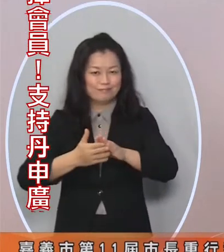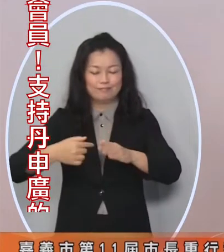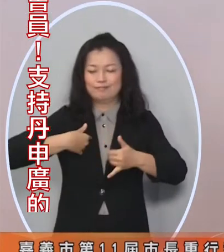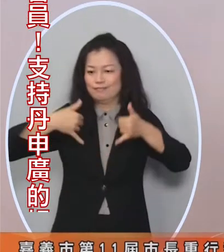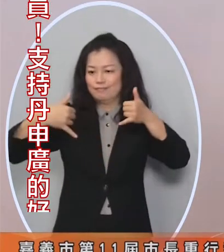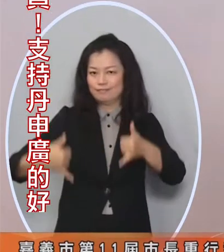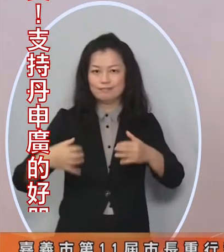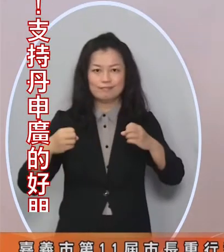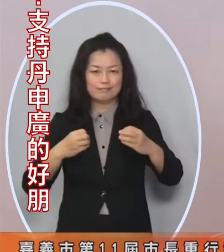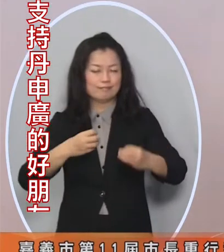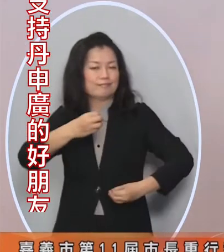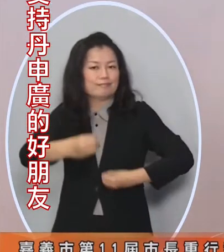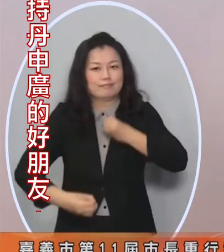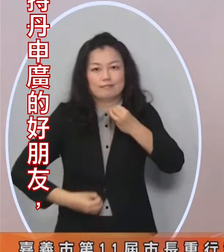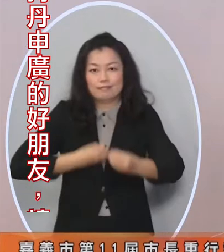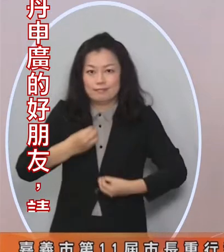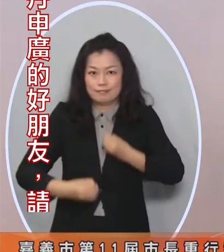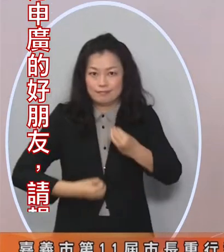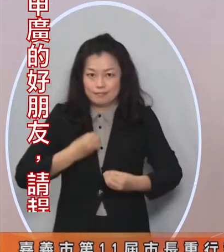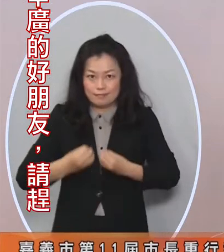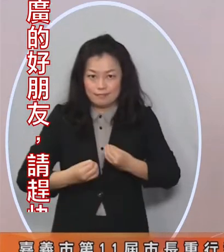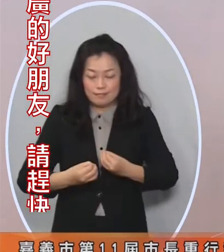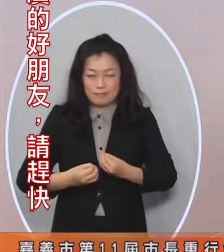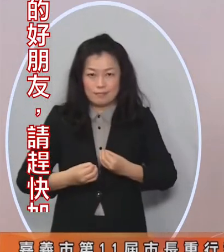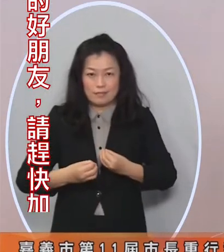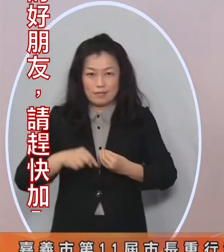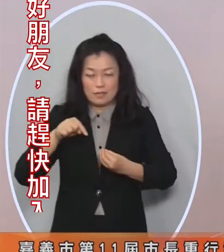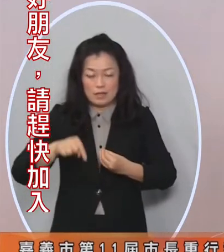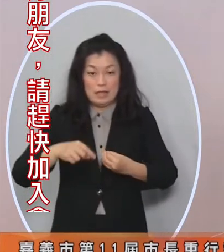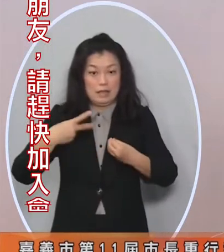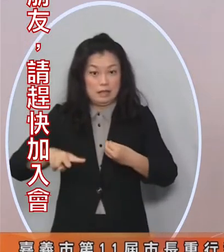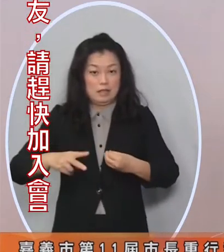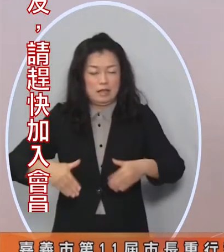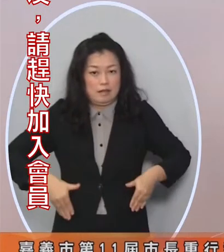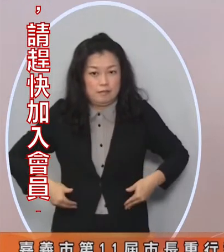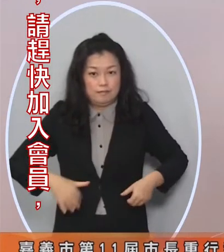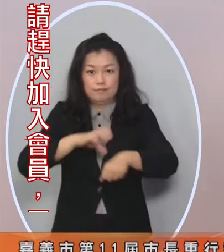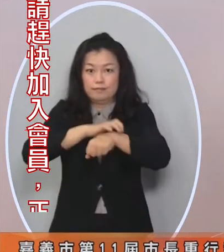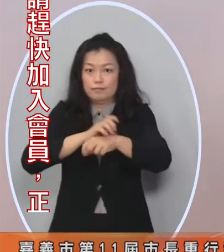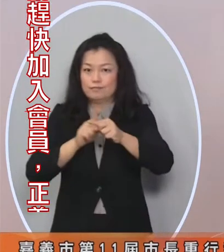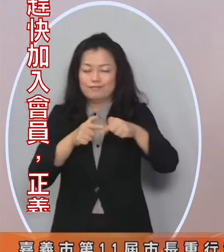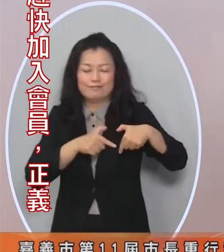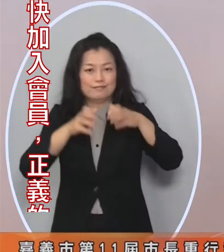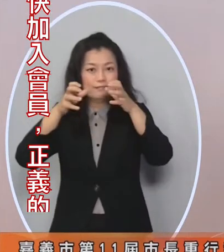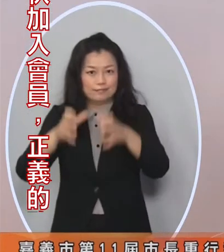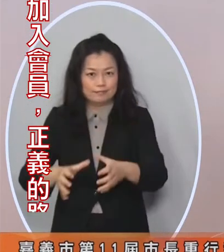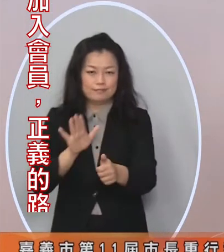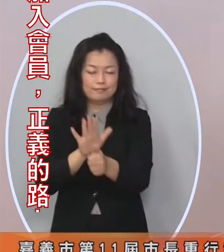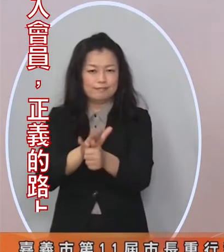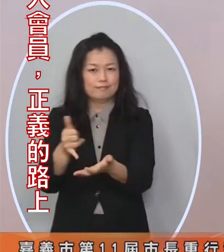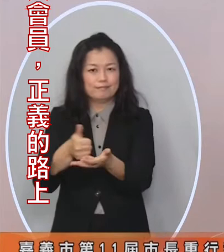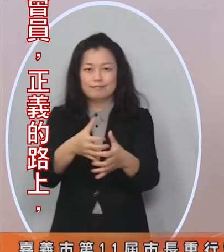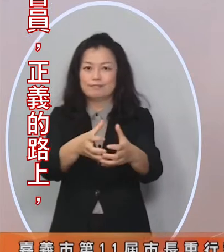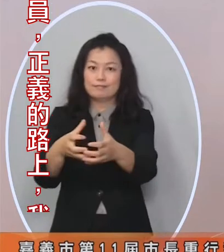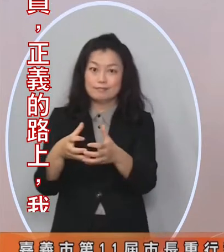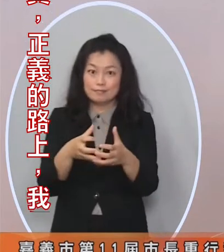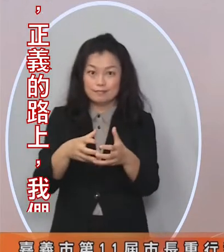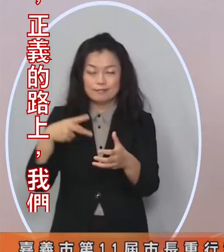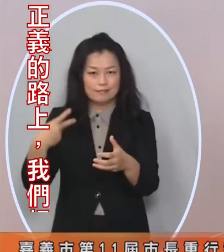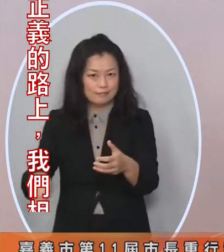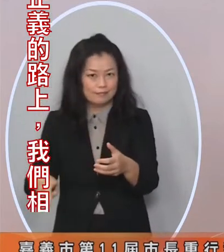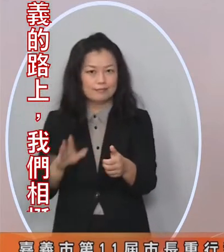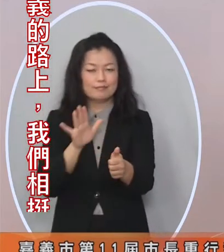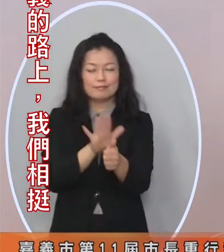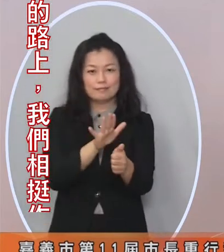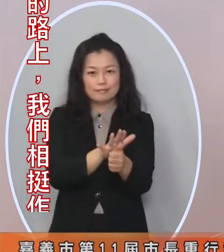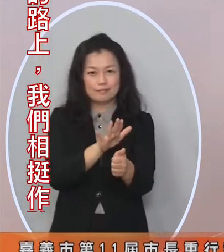合全市慈善福利机构，成立紧急救助中心，及时帮助弱势群体，并协助成